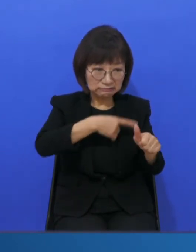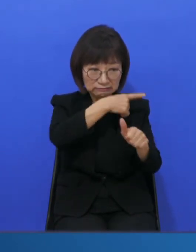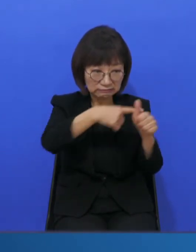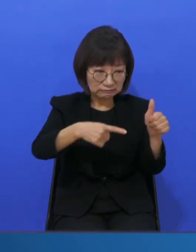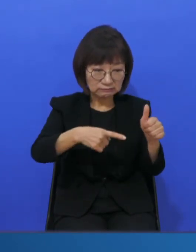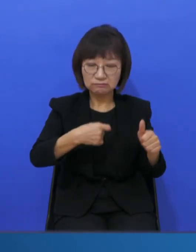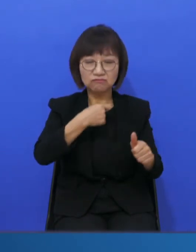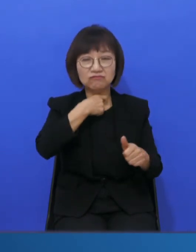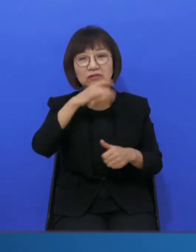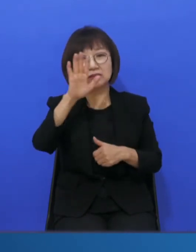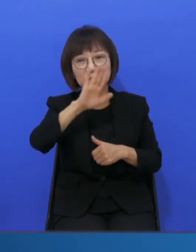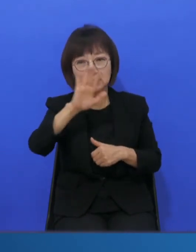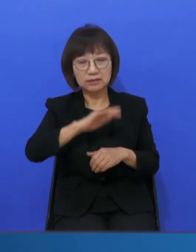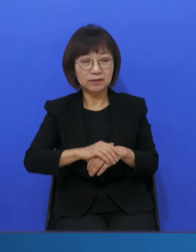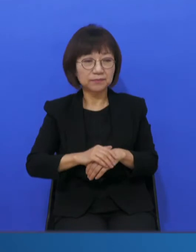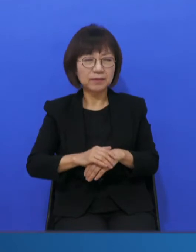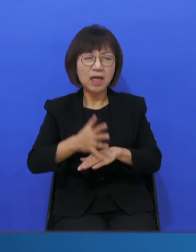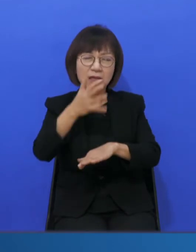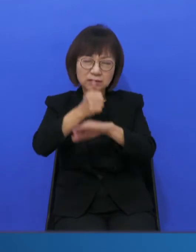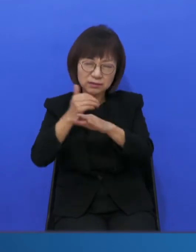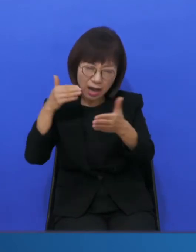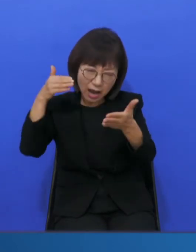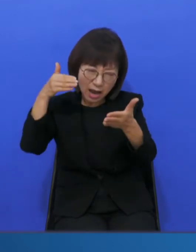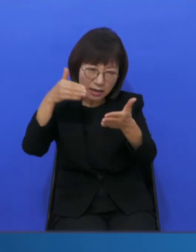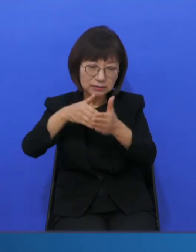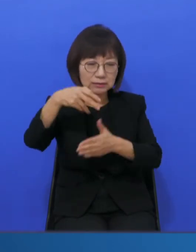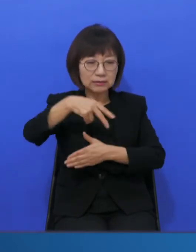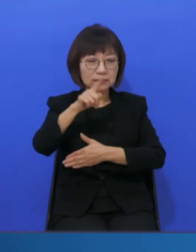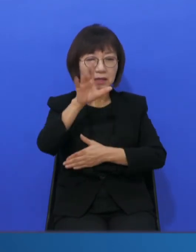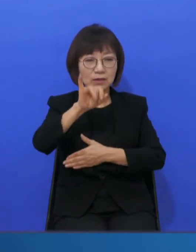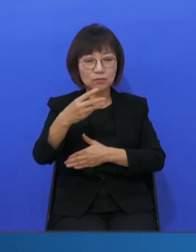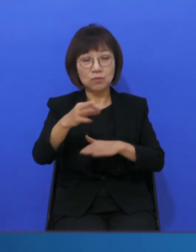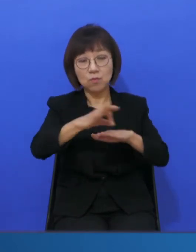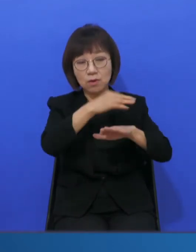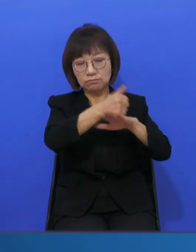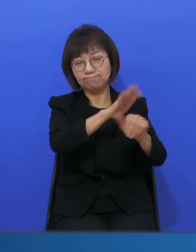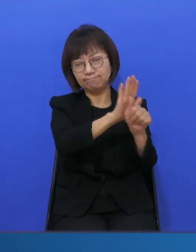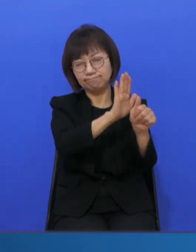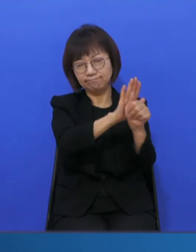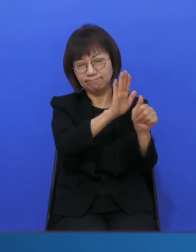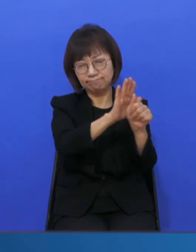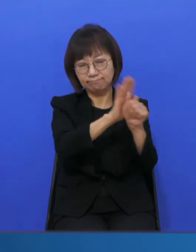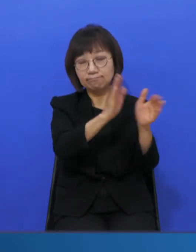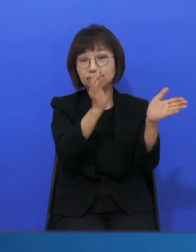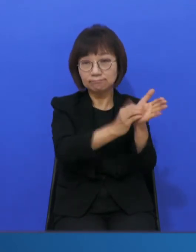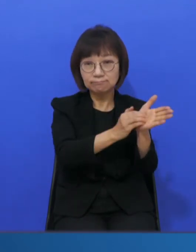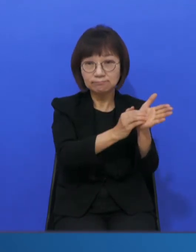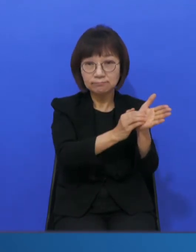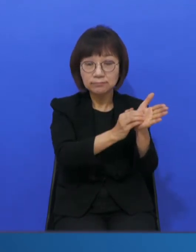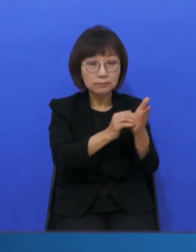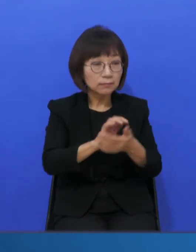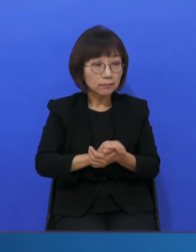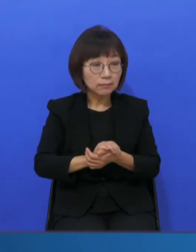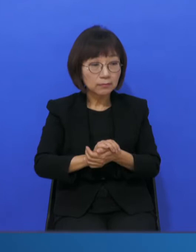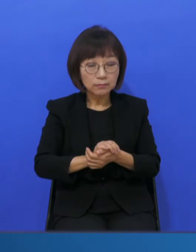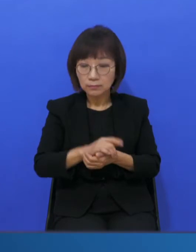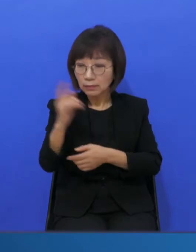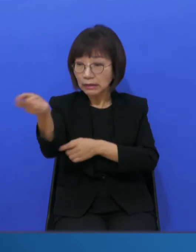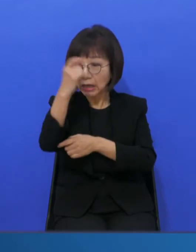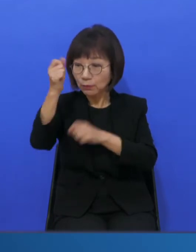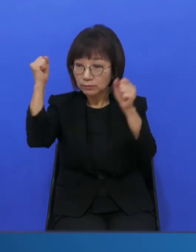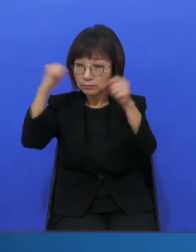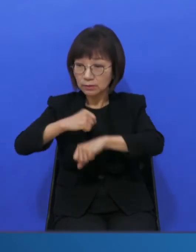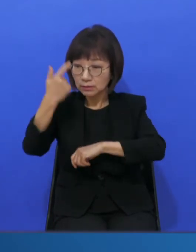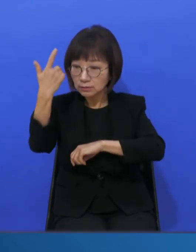him. 끝까지 사울 왕을 도왔어요. And so for the very end, he helped King Saul. 그러면 다윗이 망했습니까? Then- 아니잖아요. Did